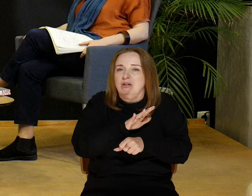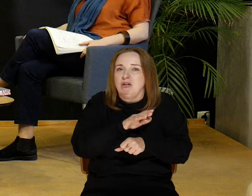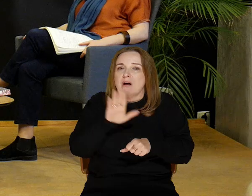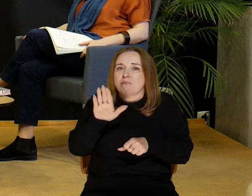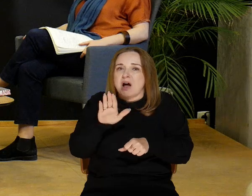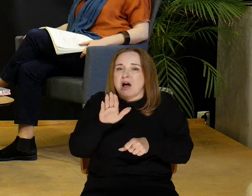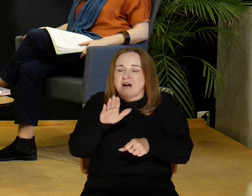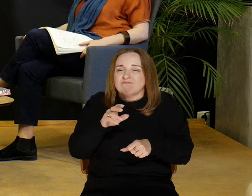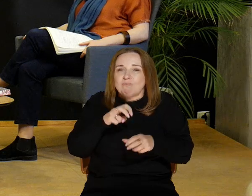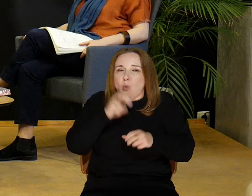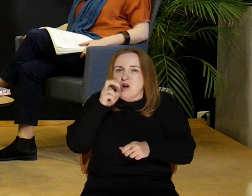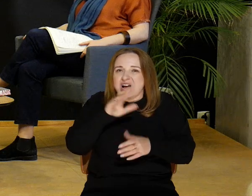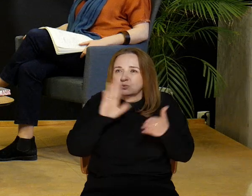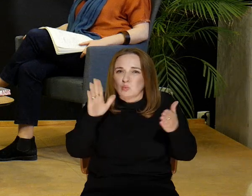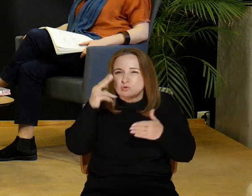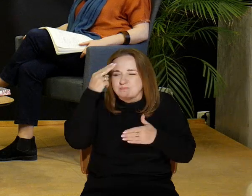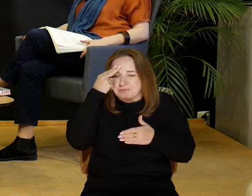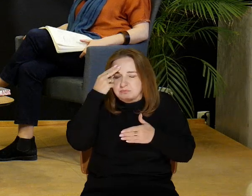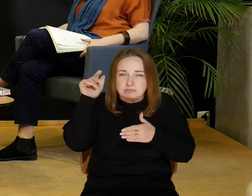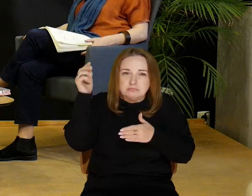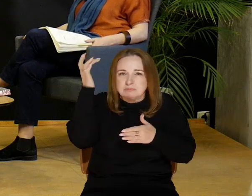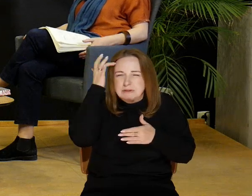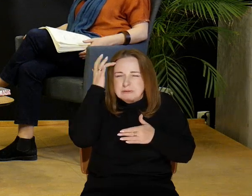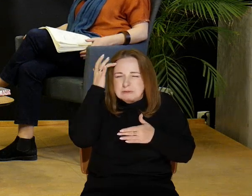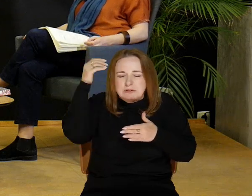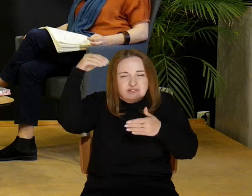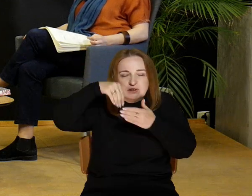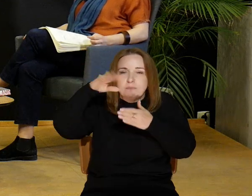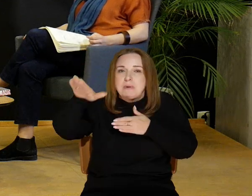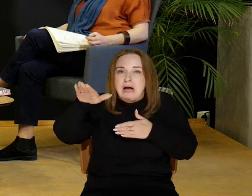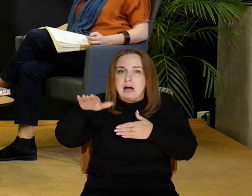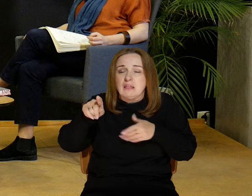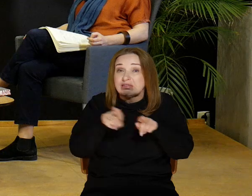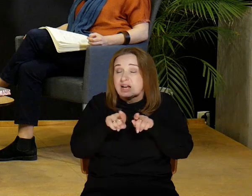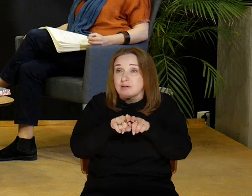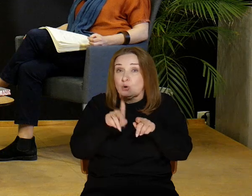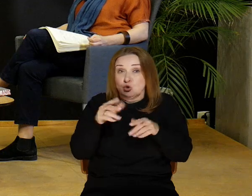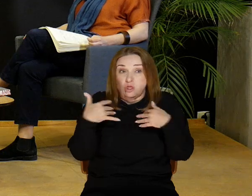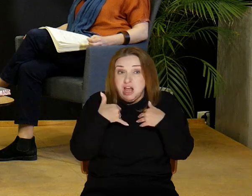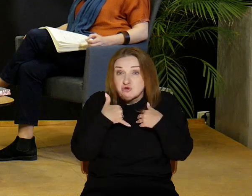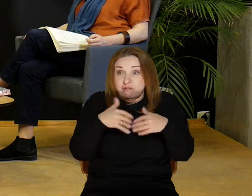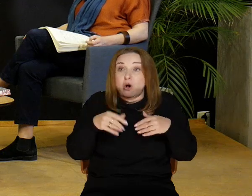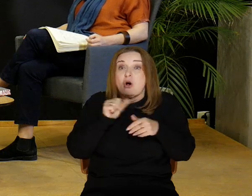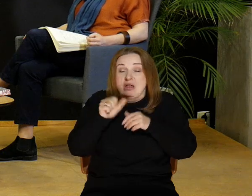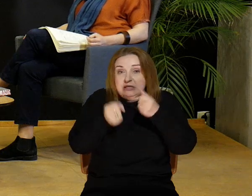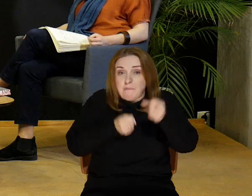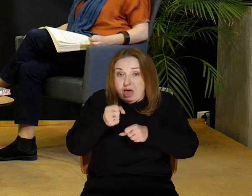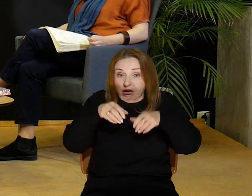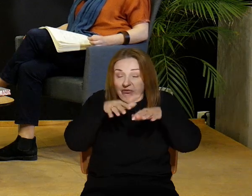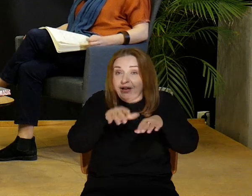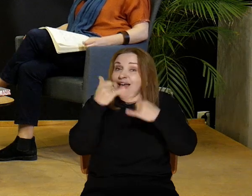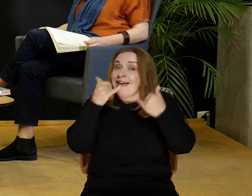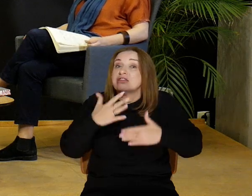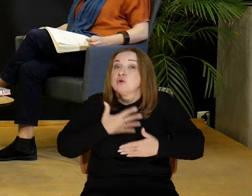takie, jak ci ludzie, którzy gdzieś byli w najbliższym otoczeniu, tak? Którzy uczestniczyli w tym maratonie.